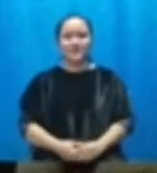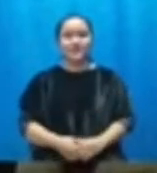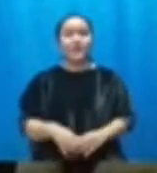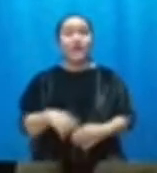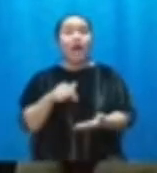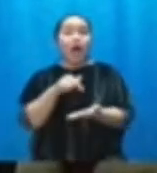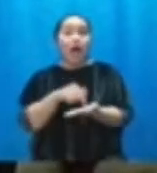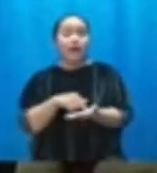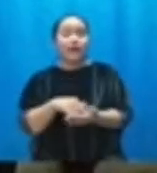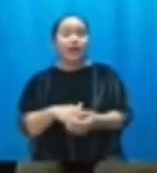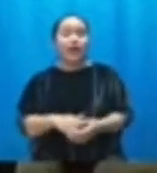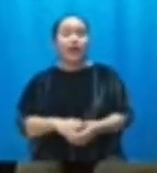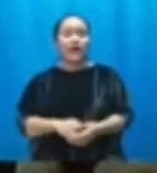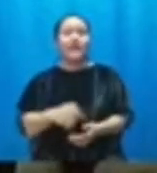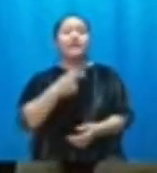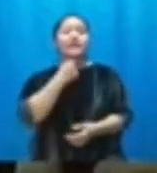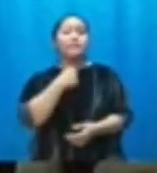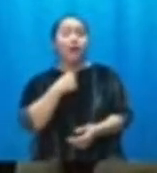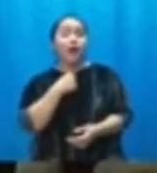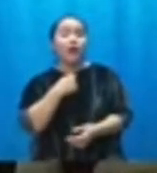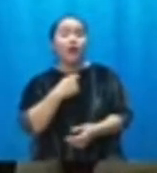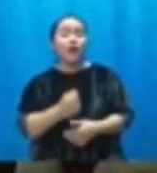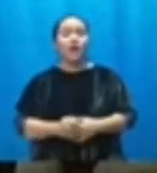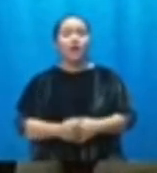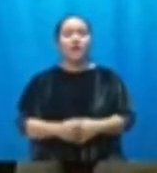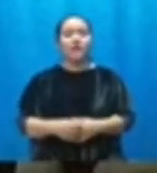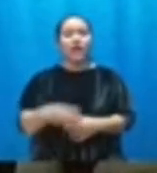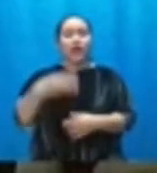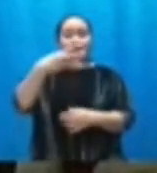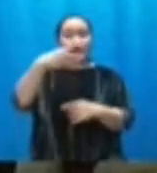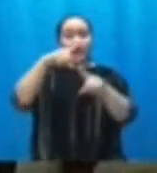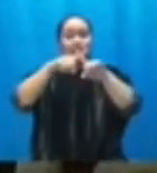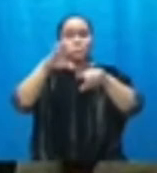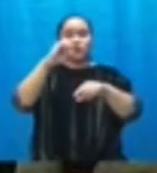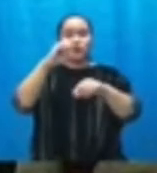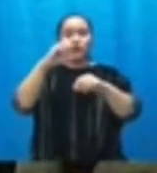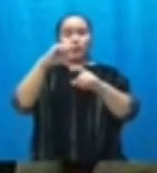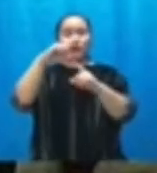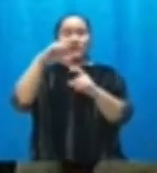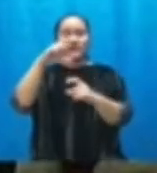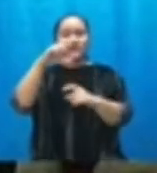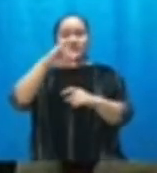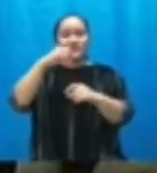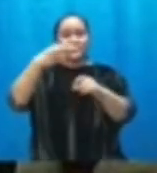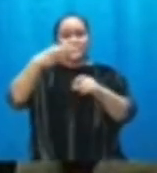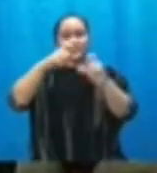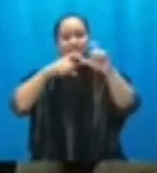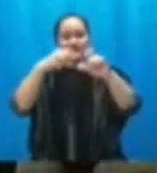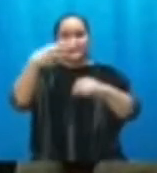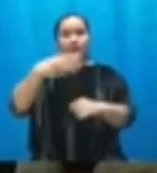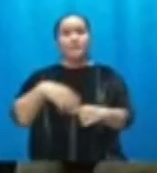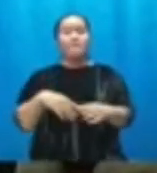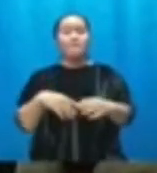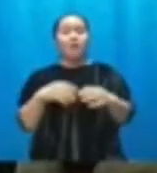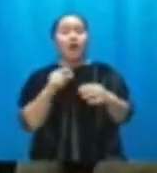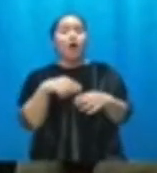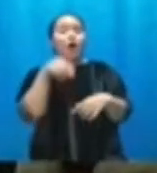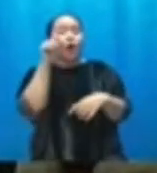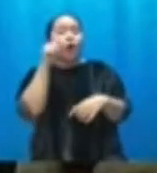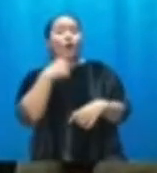Hai ada seorang Imam seorang Romo Exorcist Hai pandai untuk mengusir roh-roh